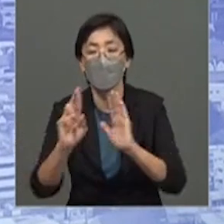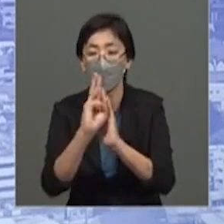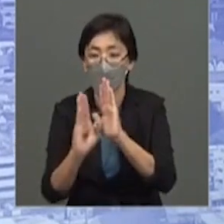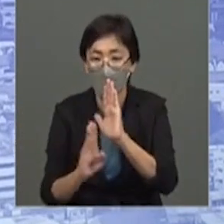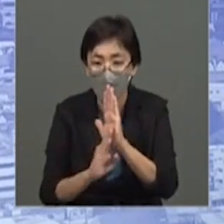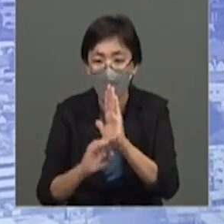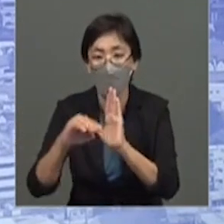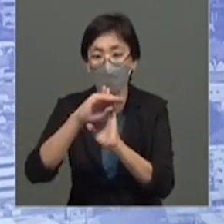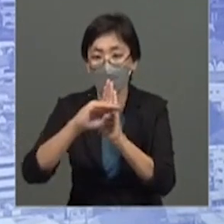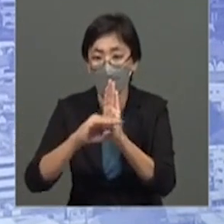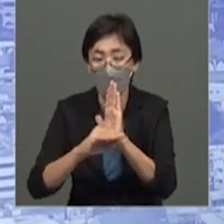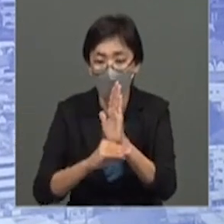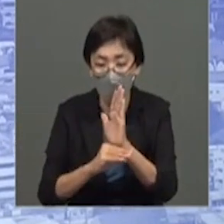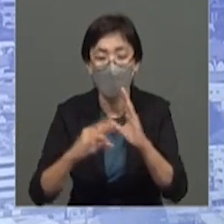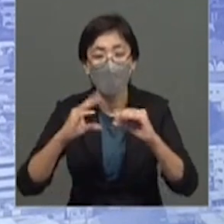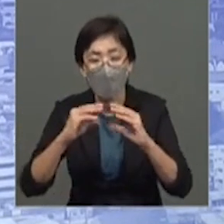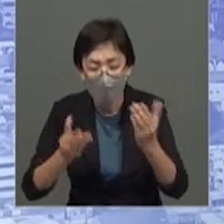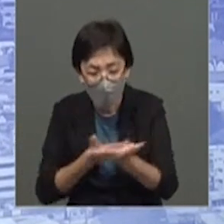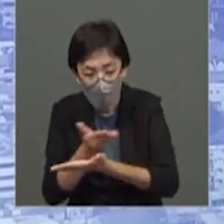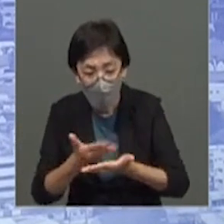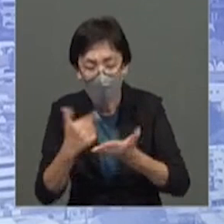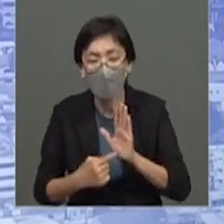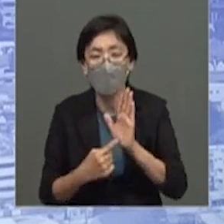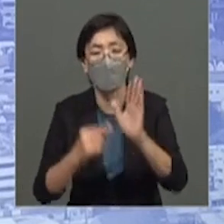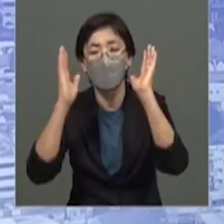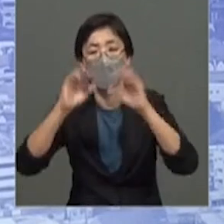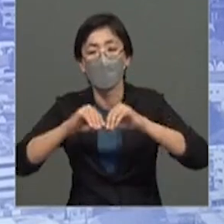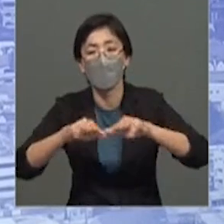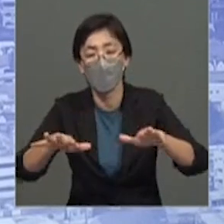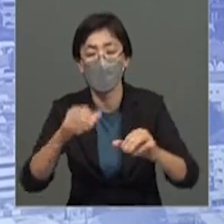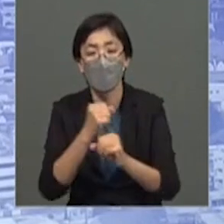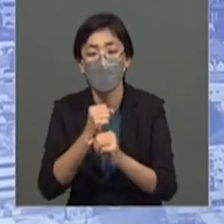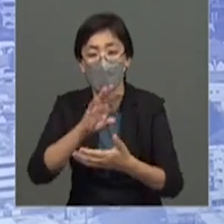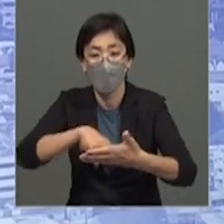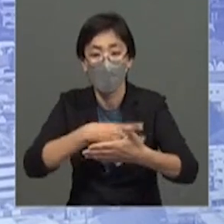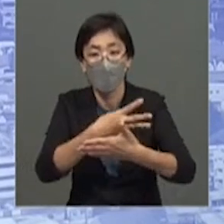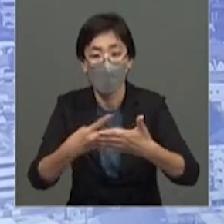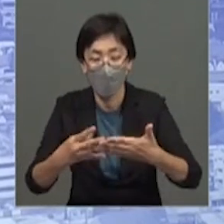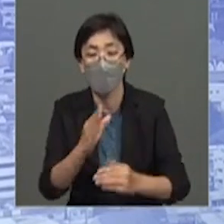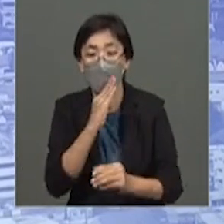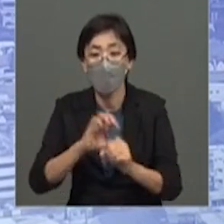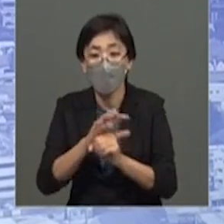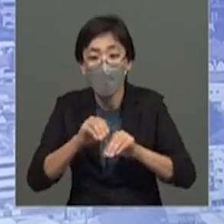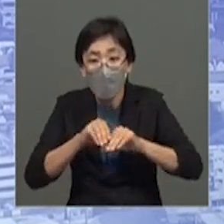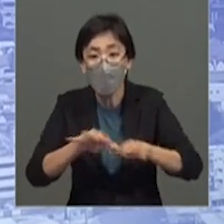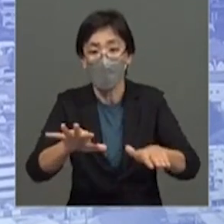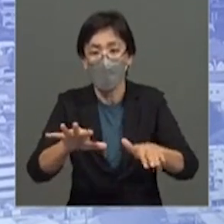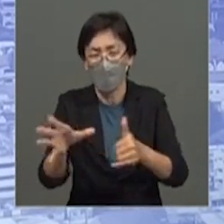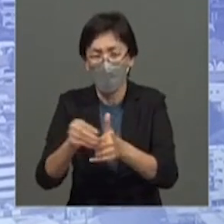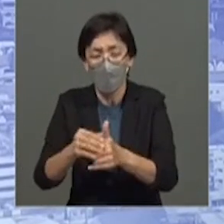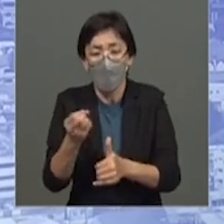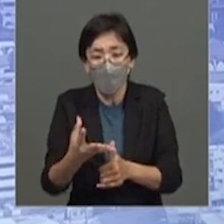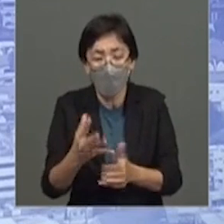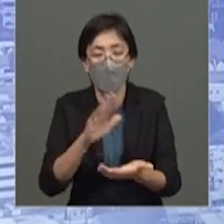และการดำเนินการที่ได้มีการประชุมออกมาแล้วก็ได้จัดทำออกมาเป็นแผนเผชิญเหตุให้กับทางโรงเรียนในทุกพื้น